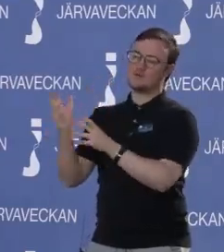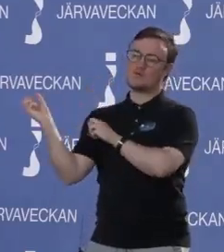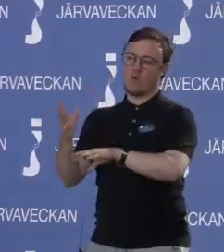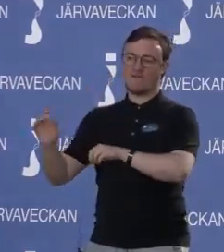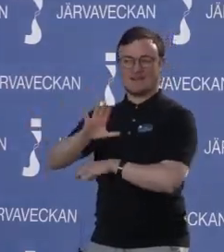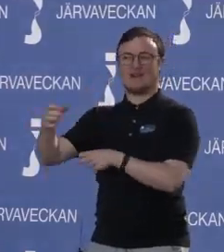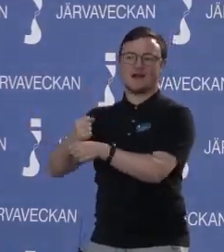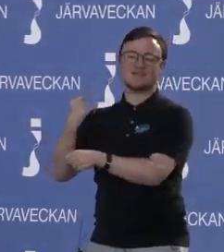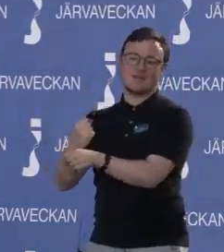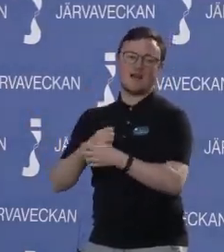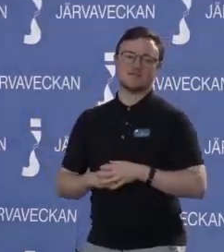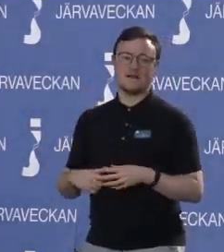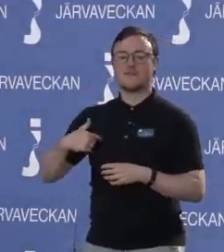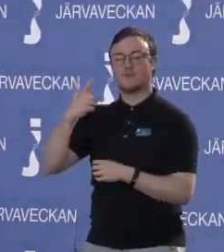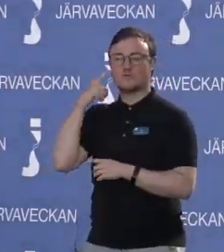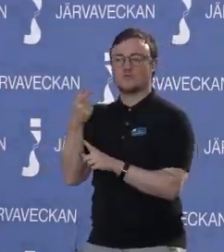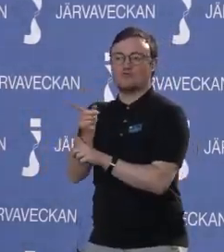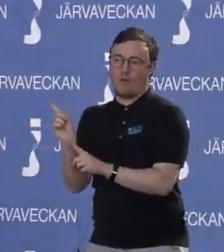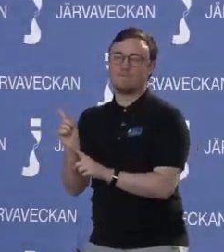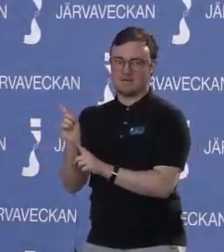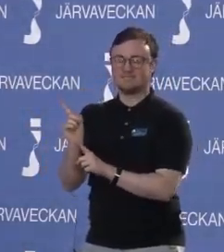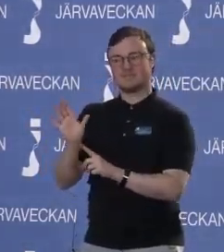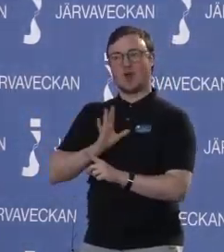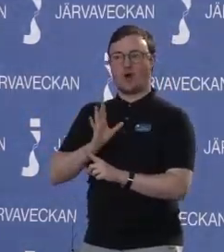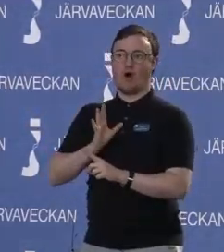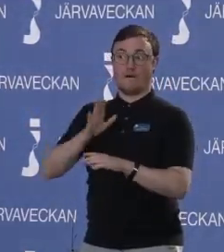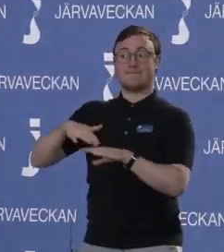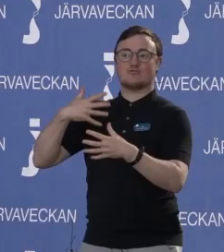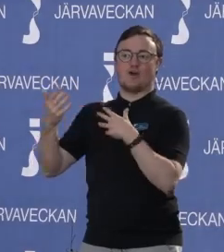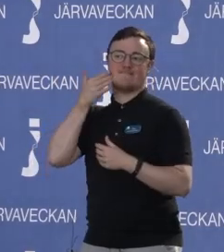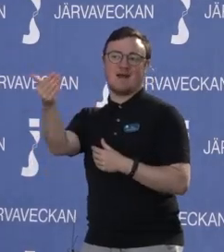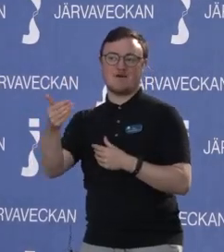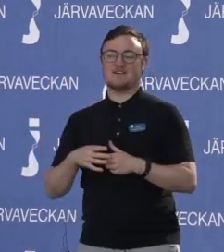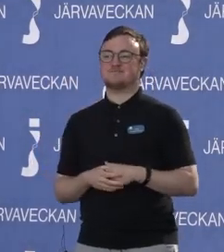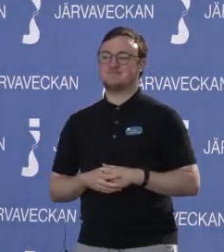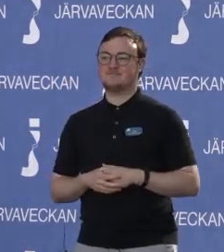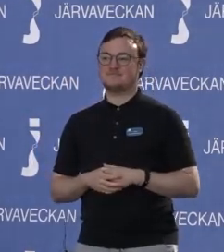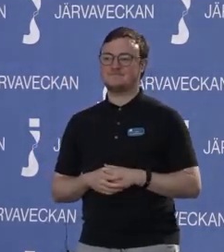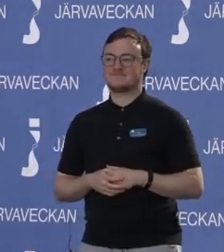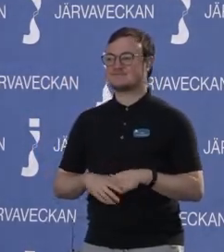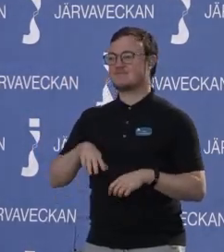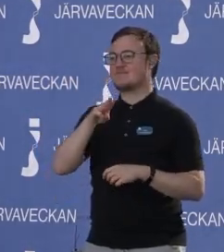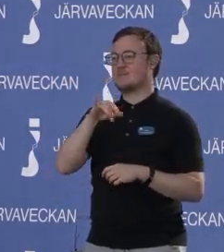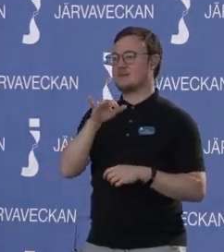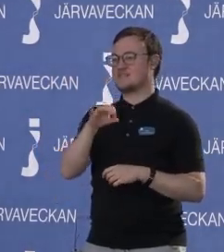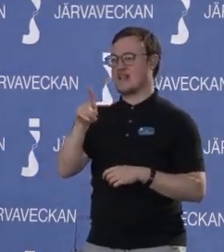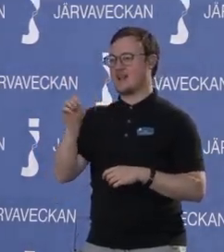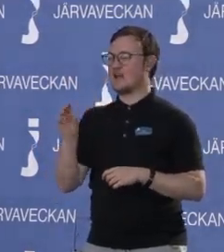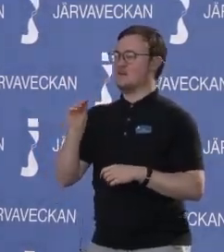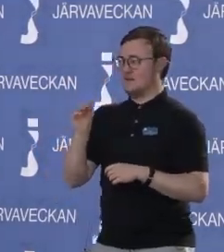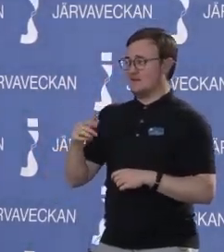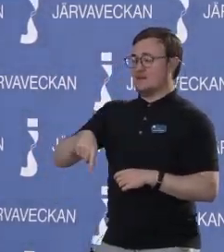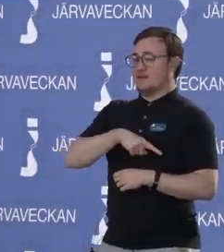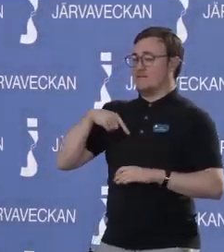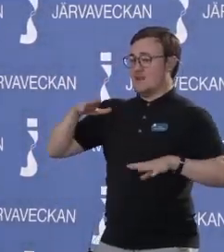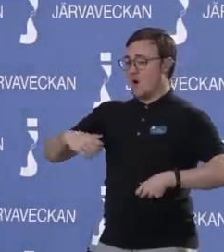Och där tror jag att de har lite mer att göra faktiskt. Vad säger du, Michelle? Nej, men just det här att vi, som vi har jobbat väldigt mycket